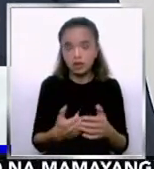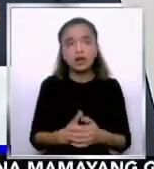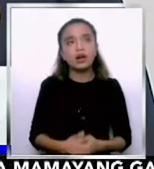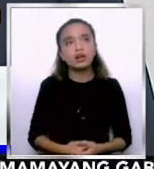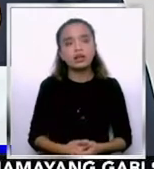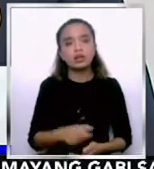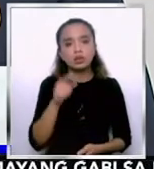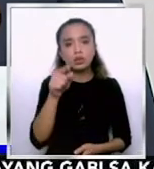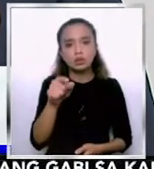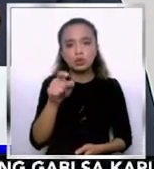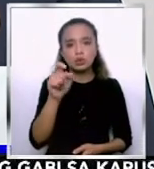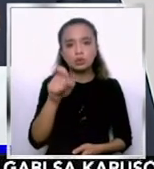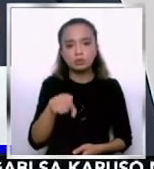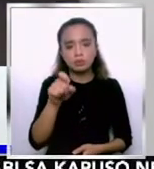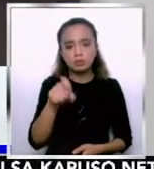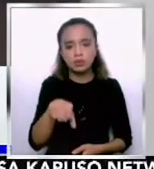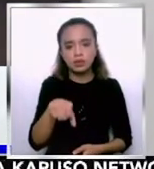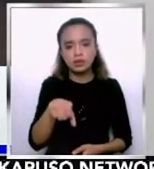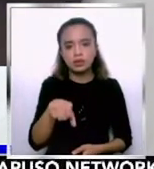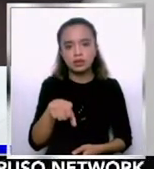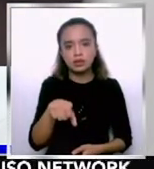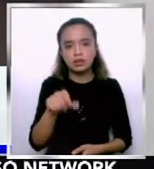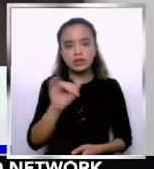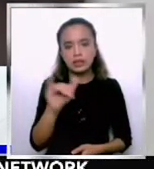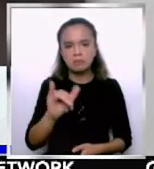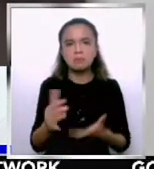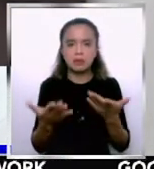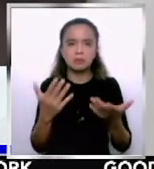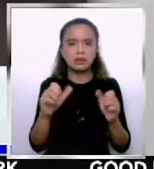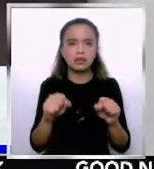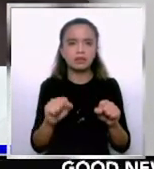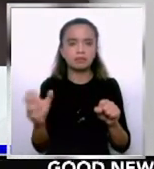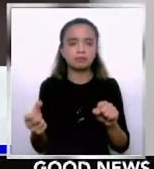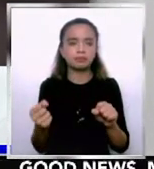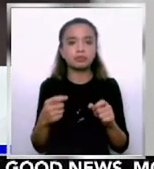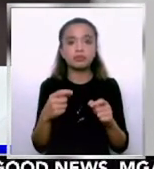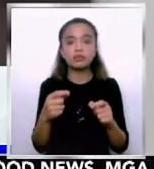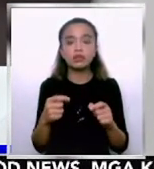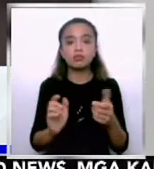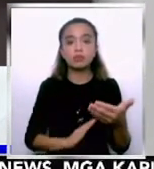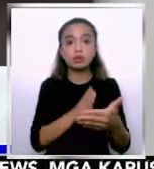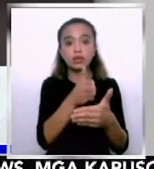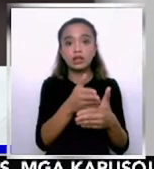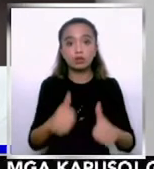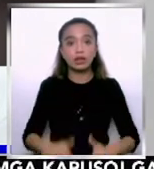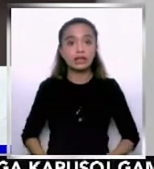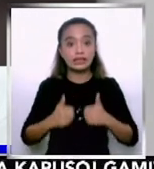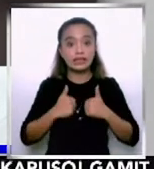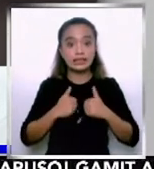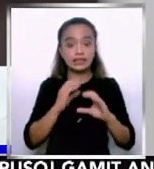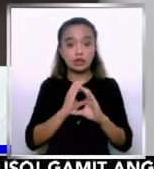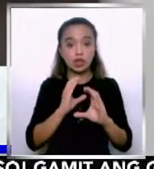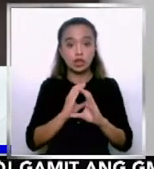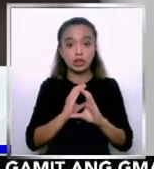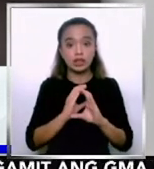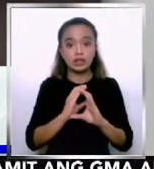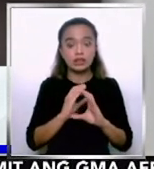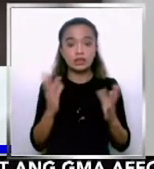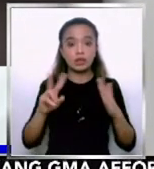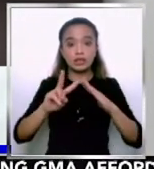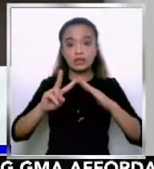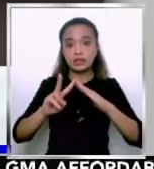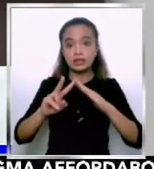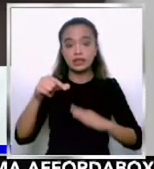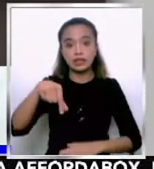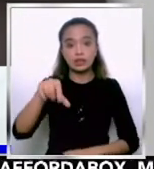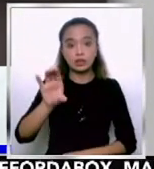to be also the operator of that. Pinuntahan din ng mga pulis ang address ng may-ari ng sasakyan sa isang exclusive village sa Quezon City,